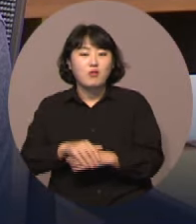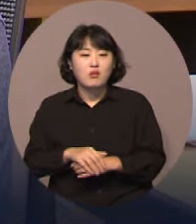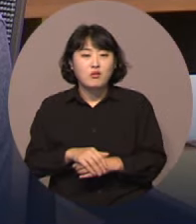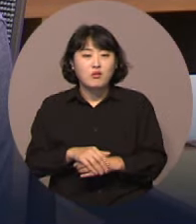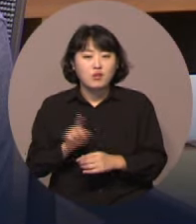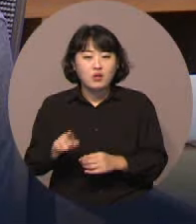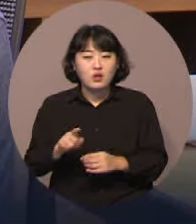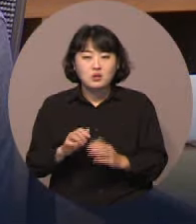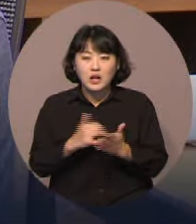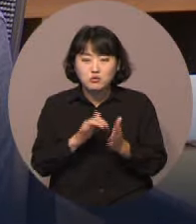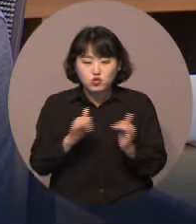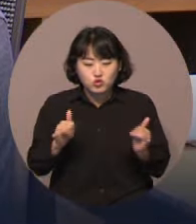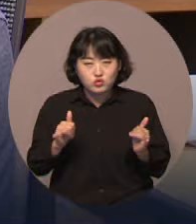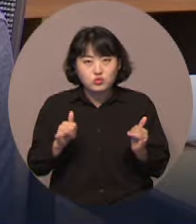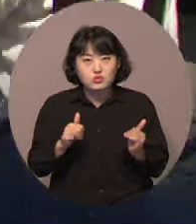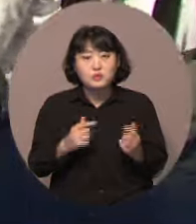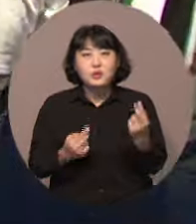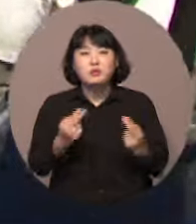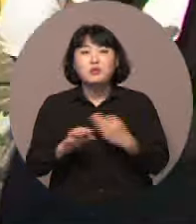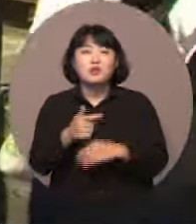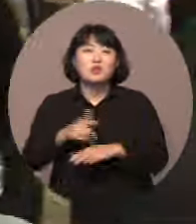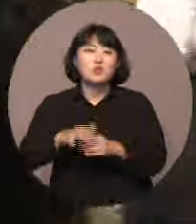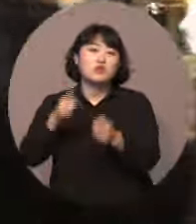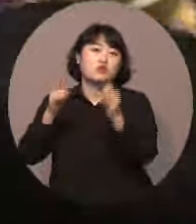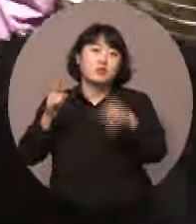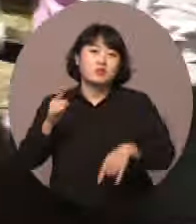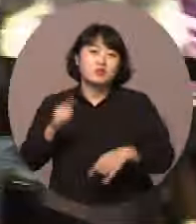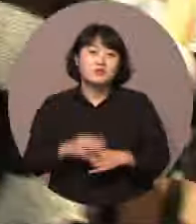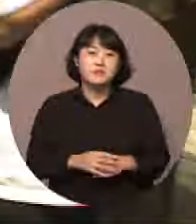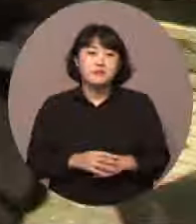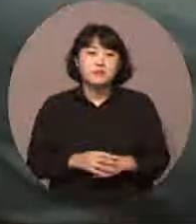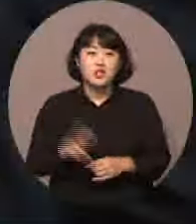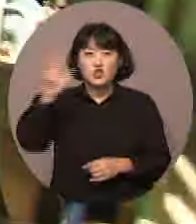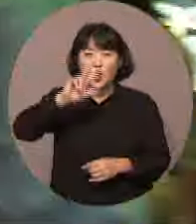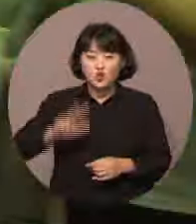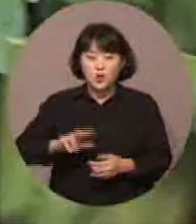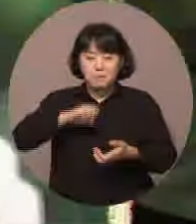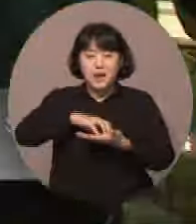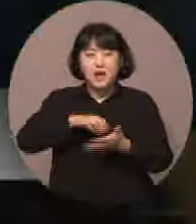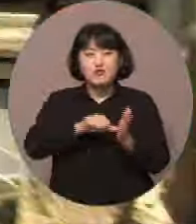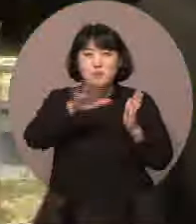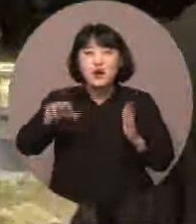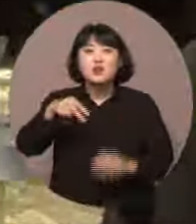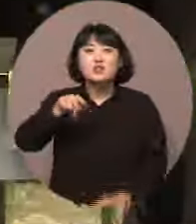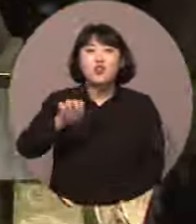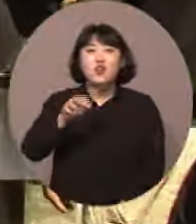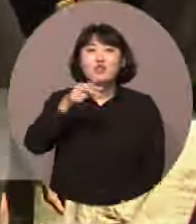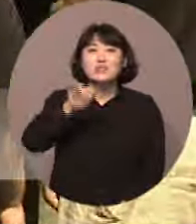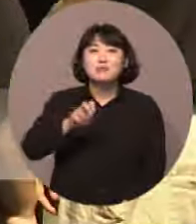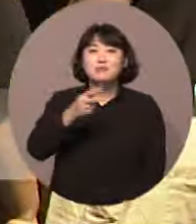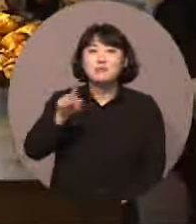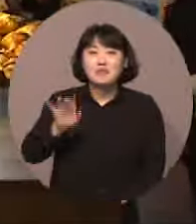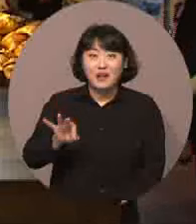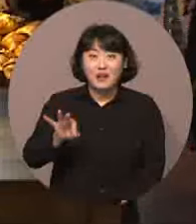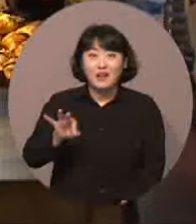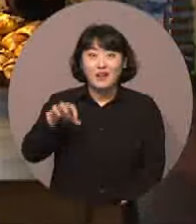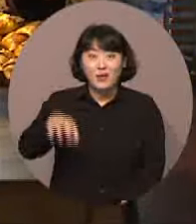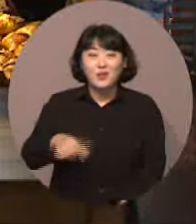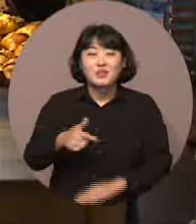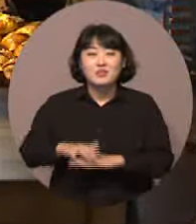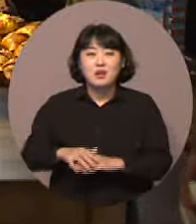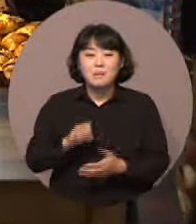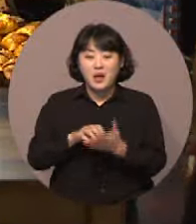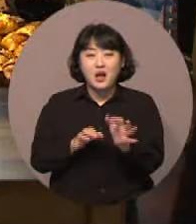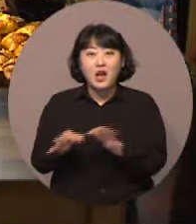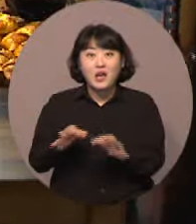보니까 대전이 역시. 전국 빵지 순례객의 필수 코스로 꼽히는 성심당이 있는 대전은